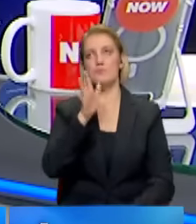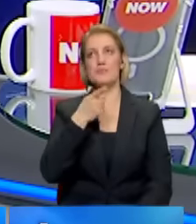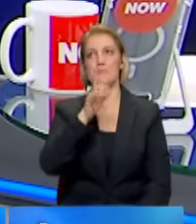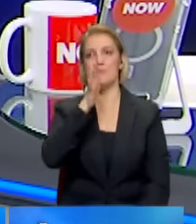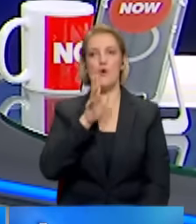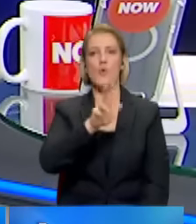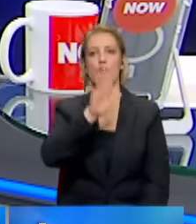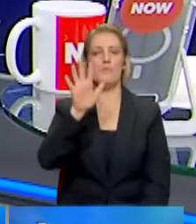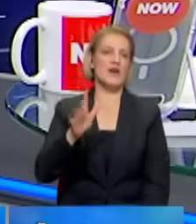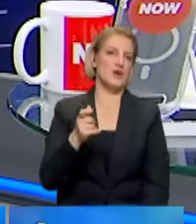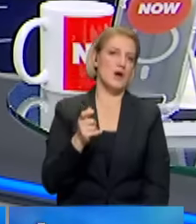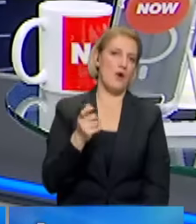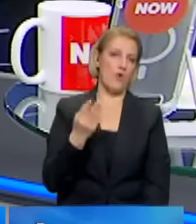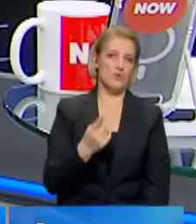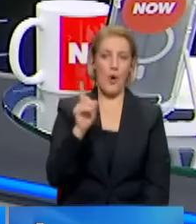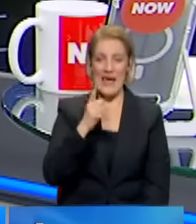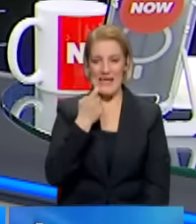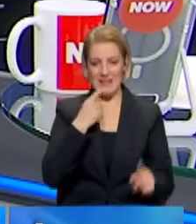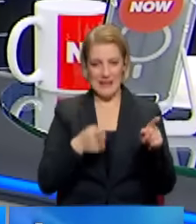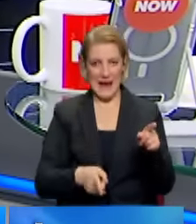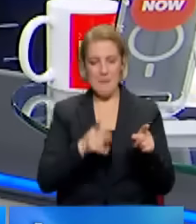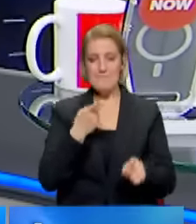%1535 olmuş. Fiyat artışları 10 yılda